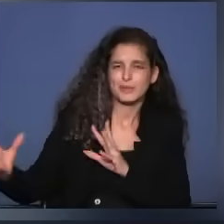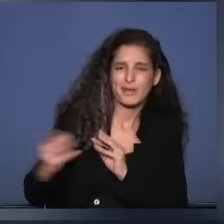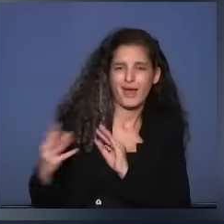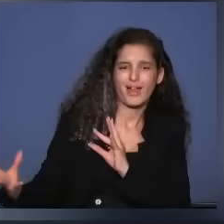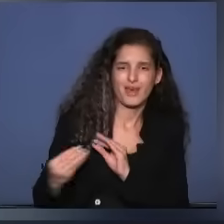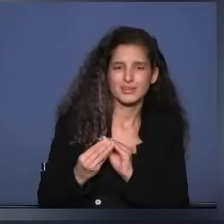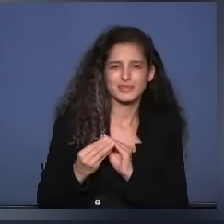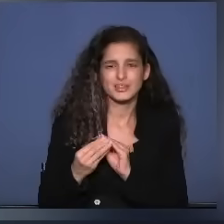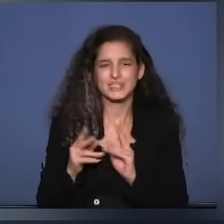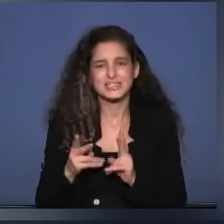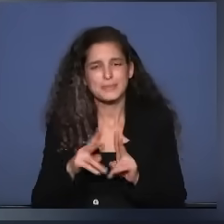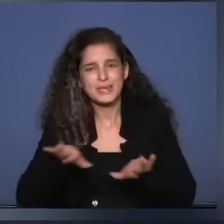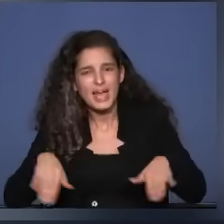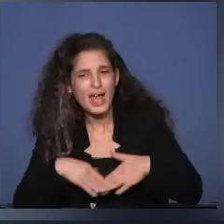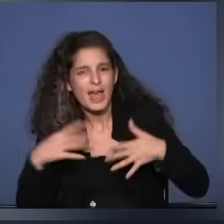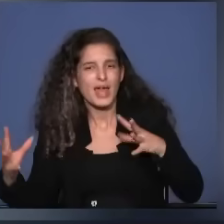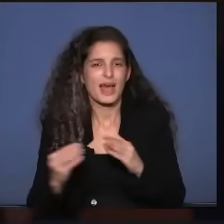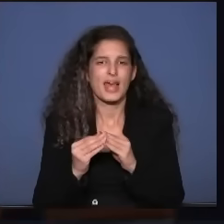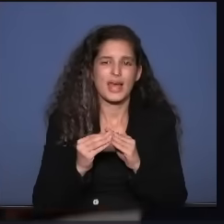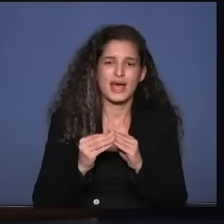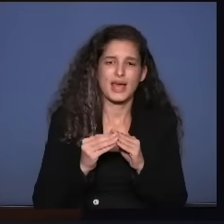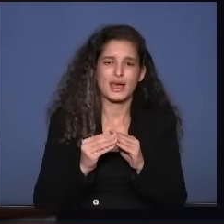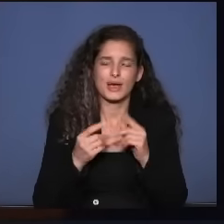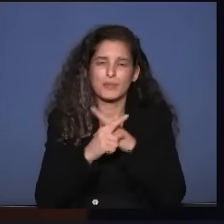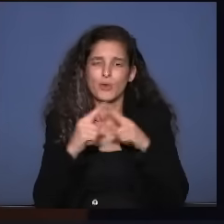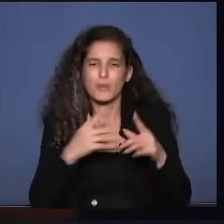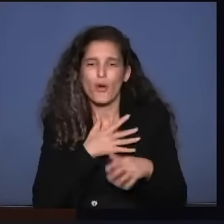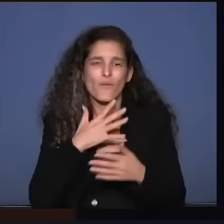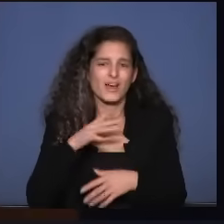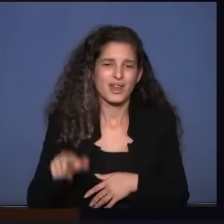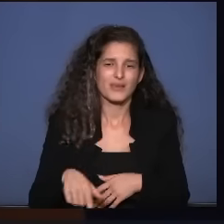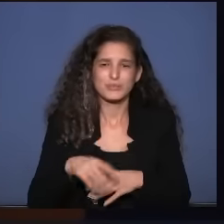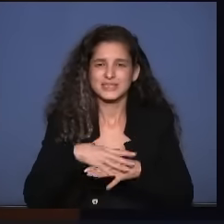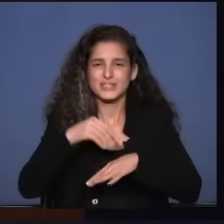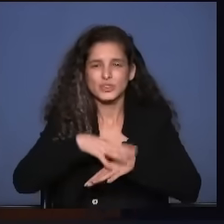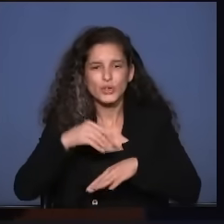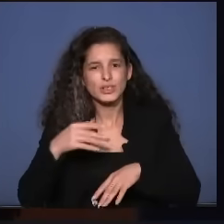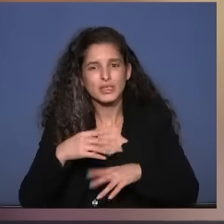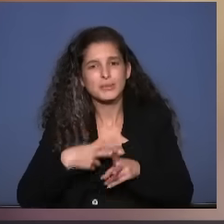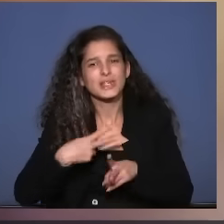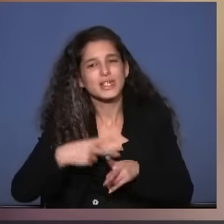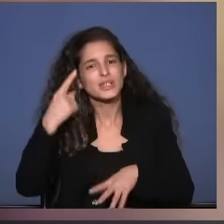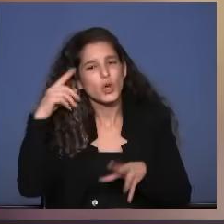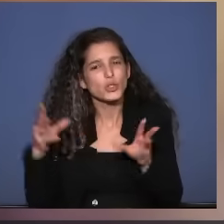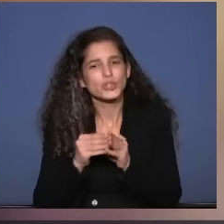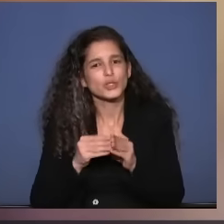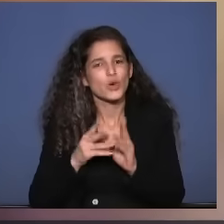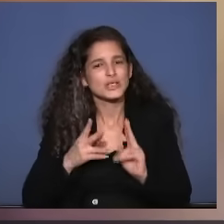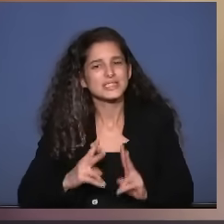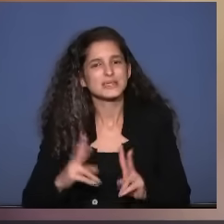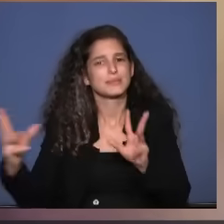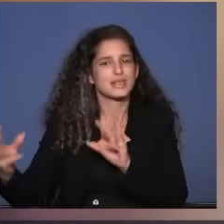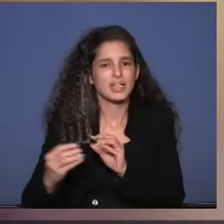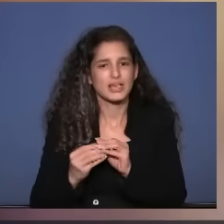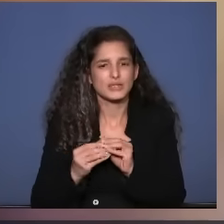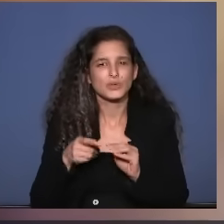והיינו רצים לים ביחד, שזה גם מקום אהוב עליו. היינו רצים בשדות, ככה הייתי מקיט את הראש איתו. אור